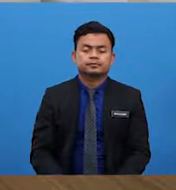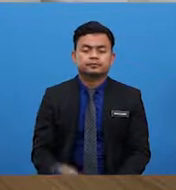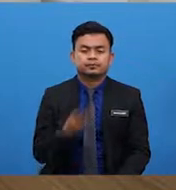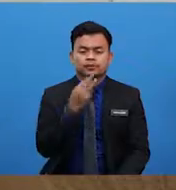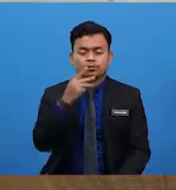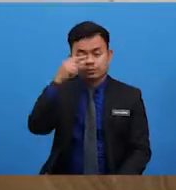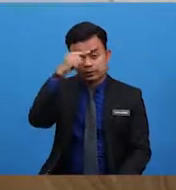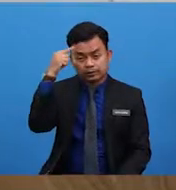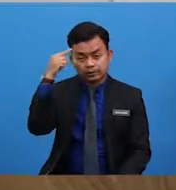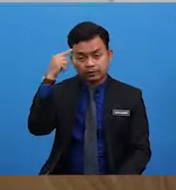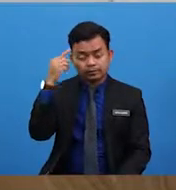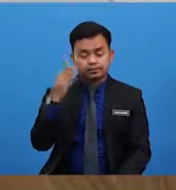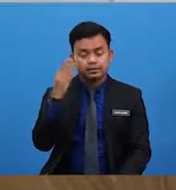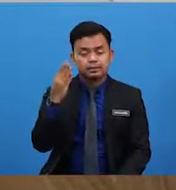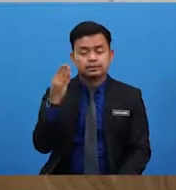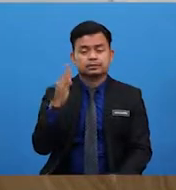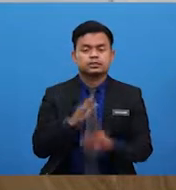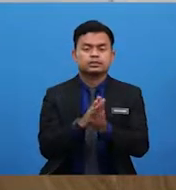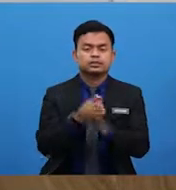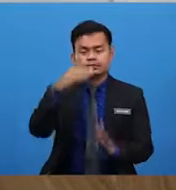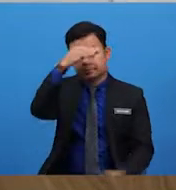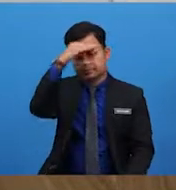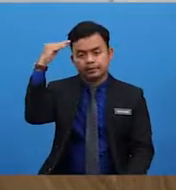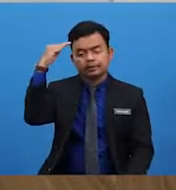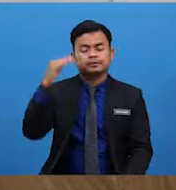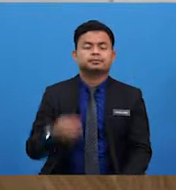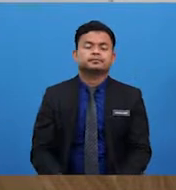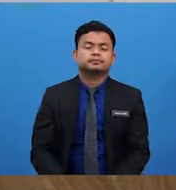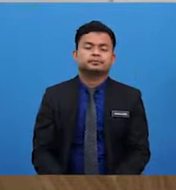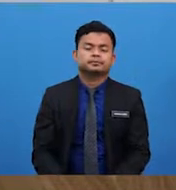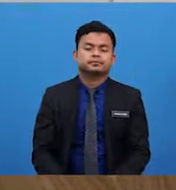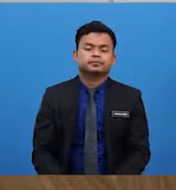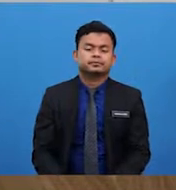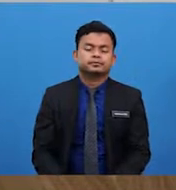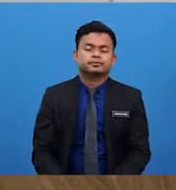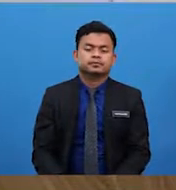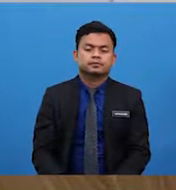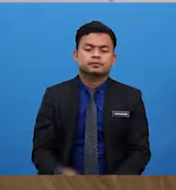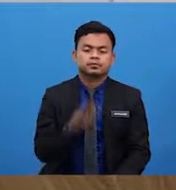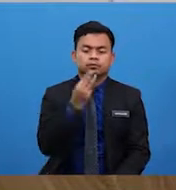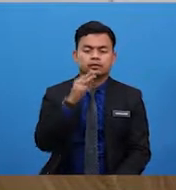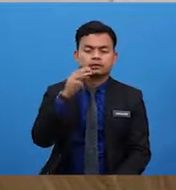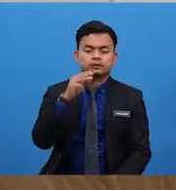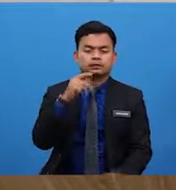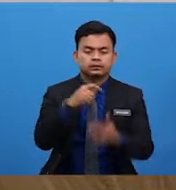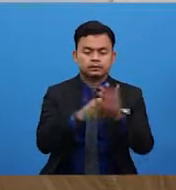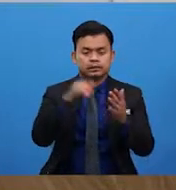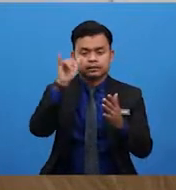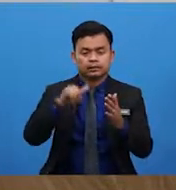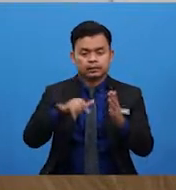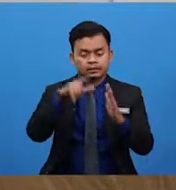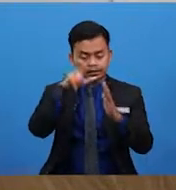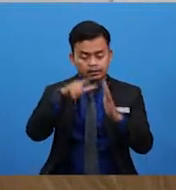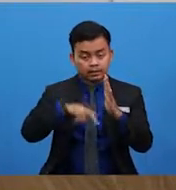ia betul oke menikah lewat hitam disebut sebagai bayarnya Syaikh Oke atau warna nila itu lebih